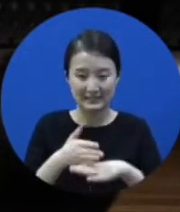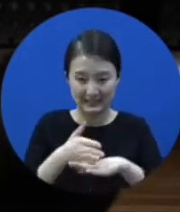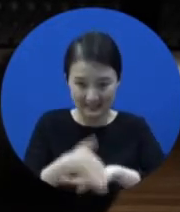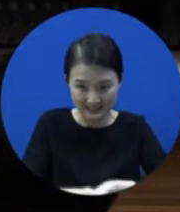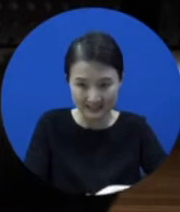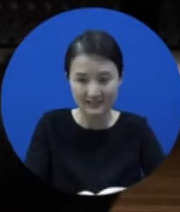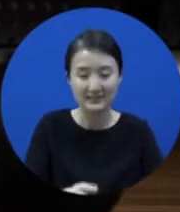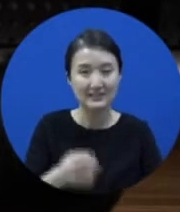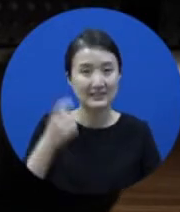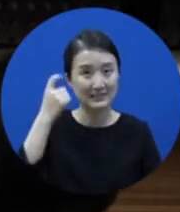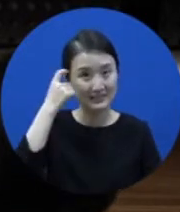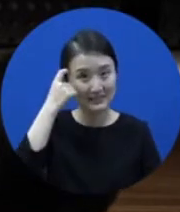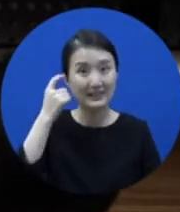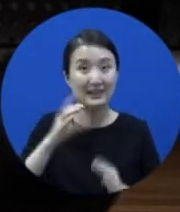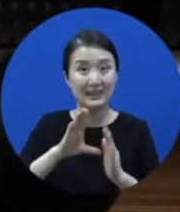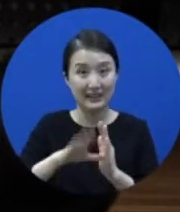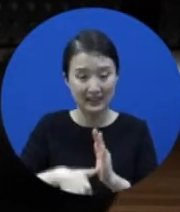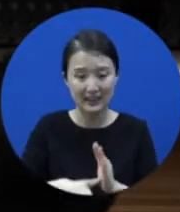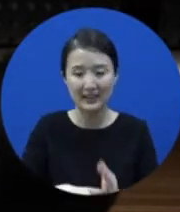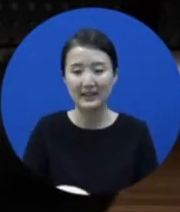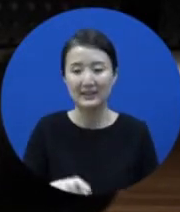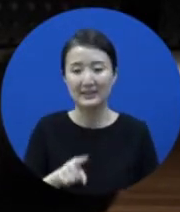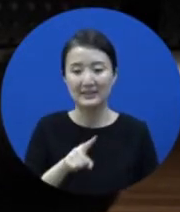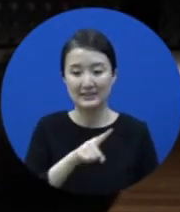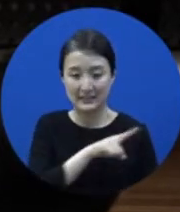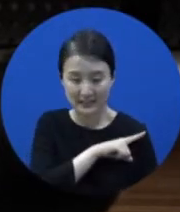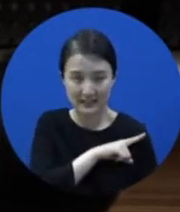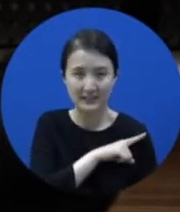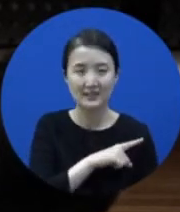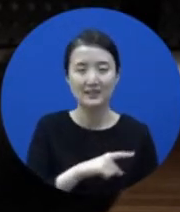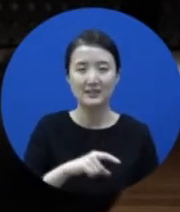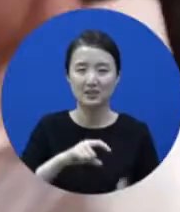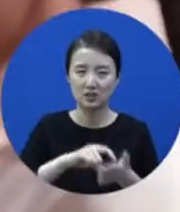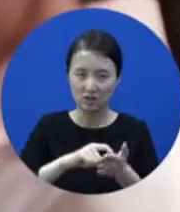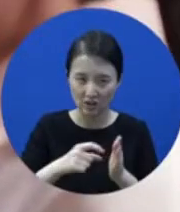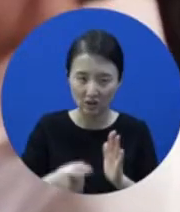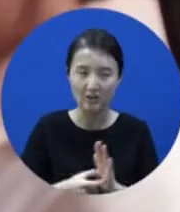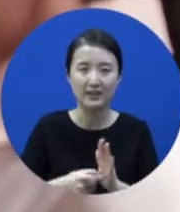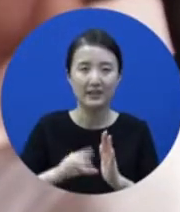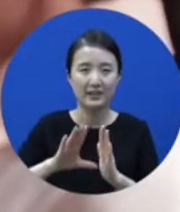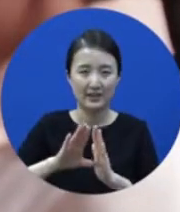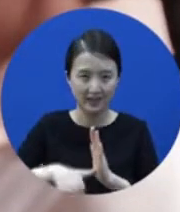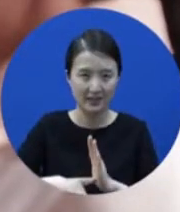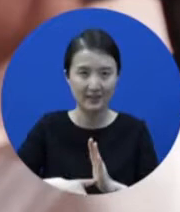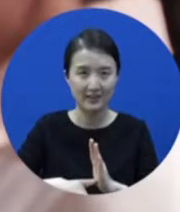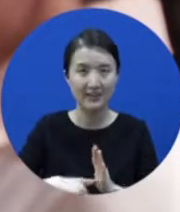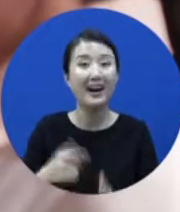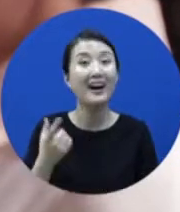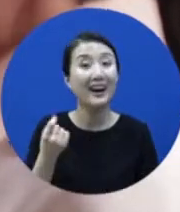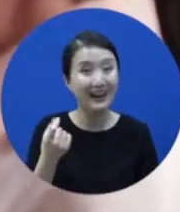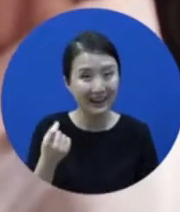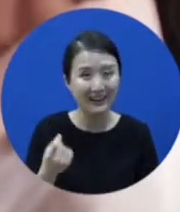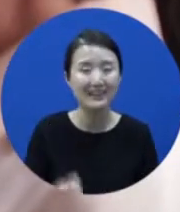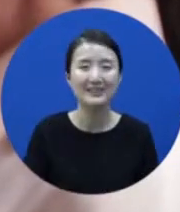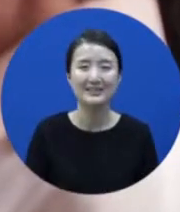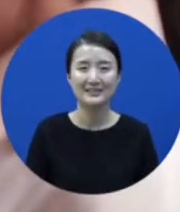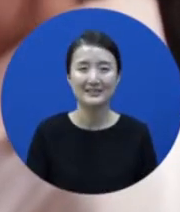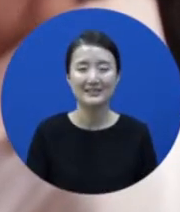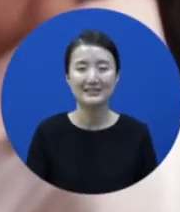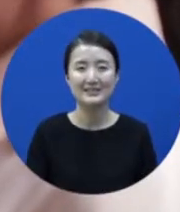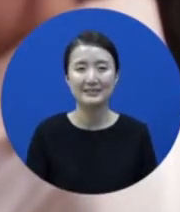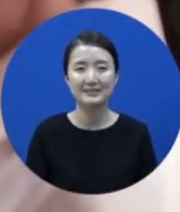늦었다고 생각할 때가 가장 적절한 타이밍입니다. 늦었다고 생각할 때가